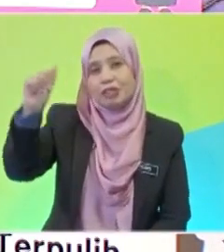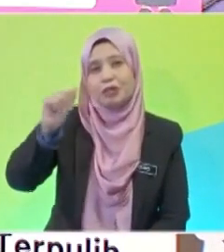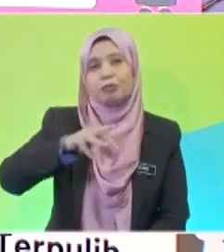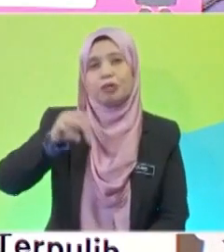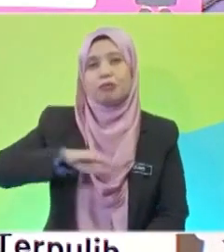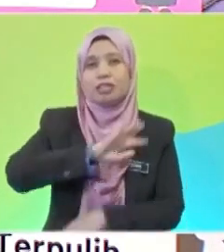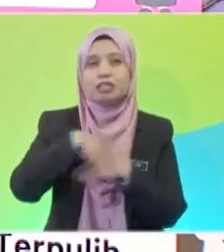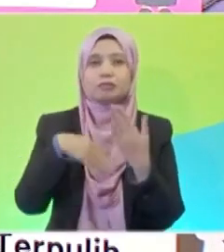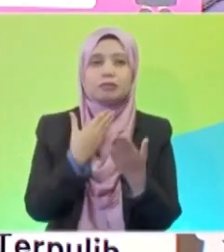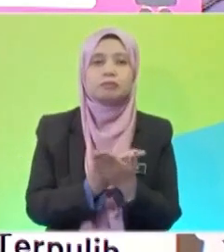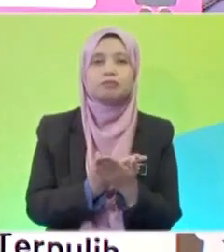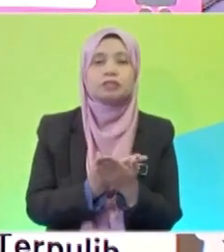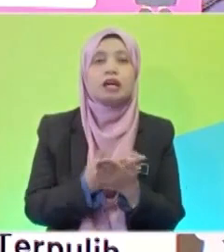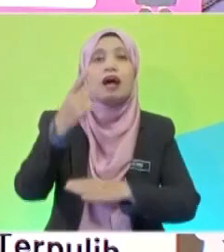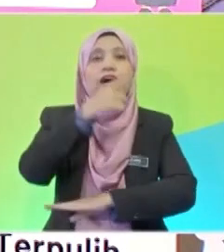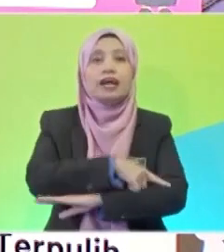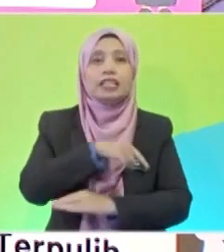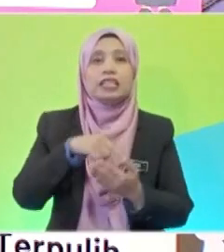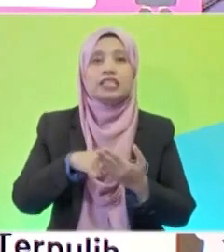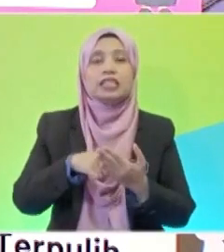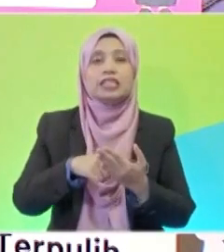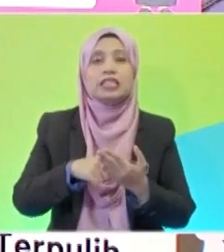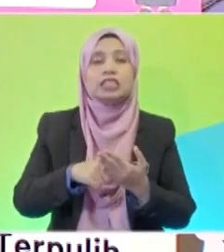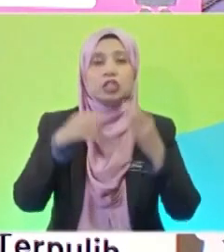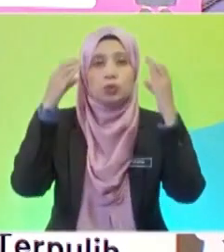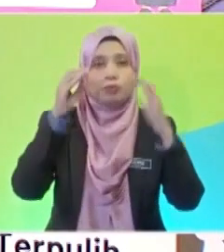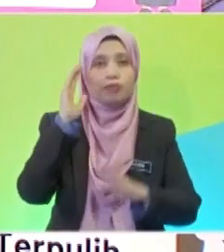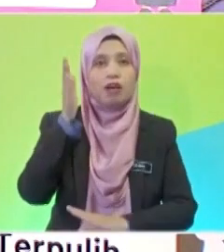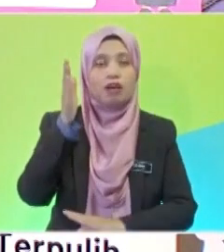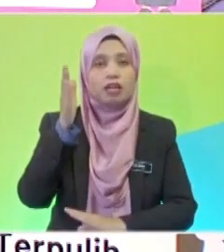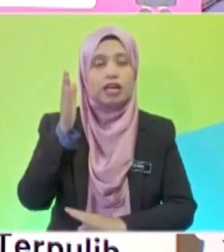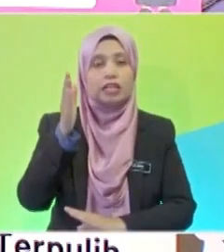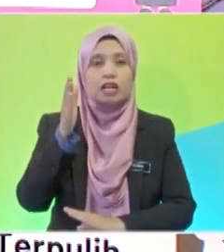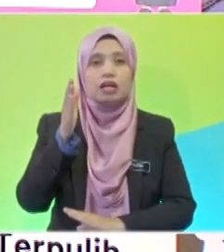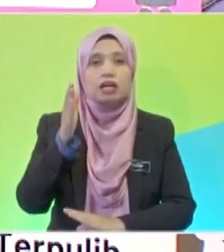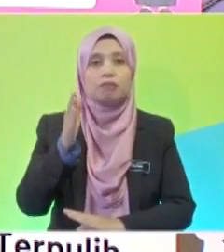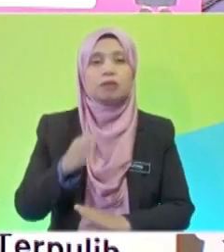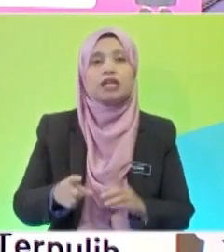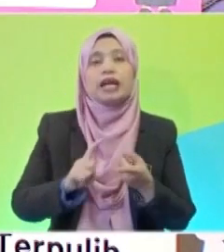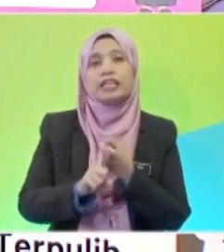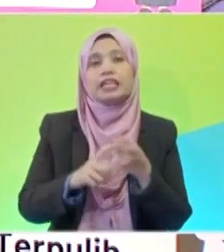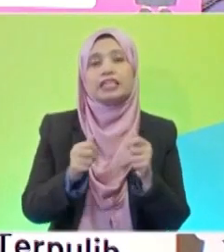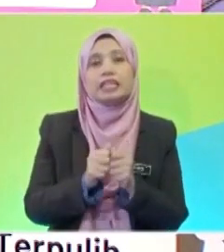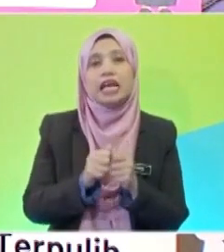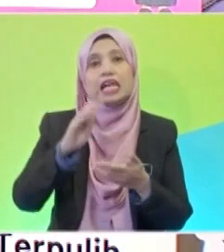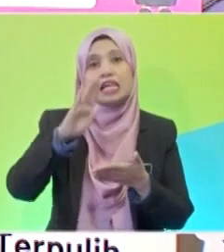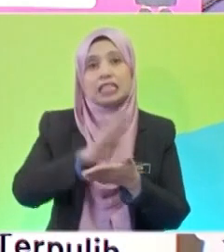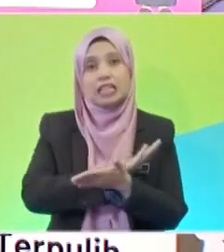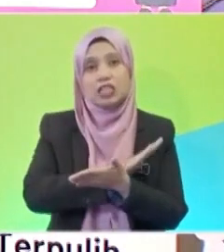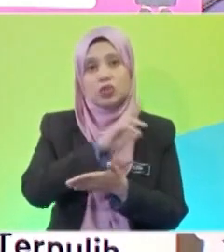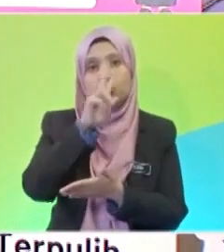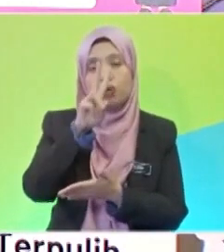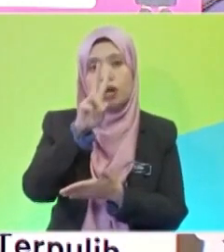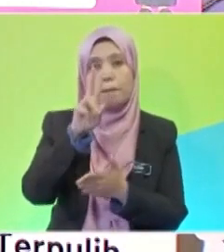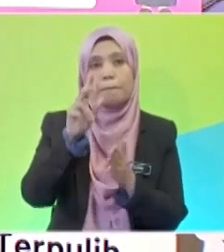semua. Okey, hari ini Cikgu akan perincikan berkaitan dengan kertas 2 prinsip